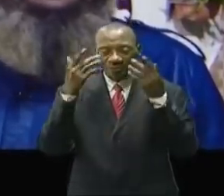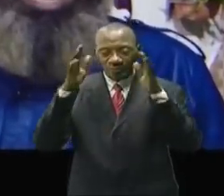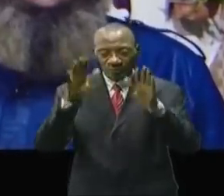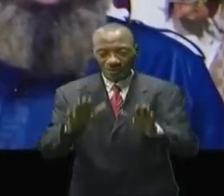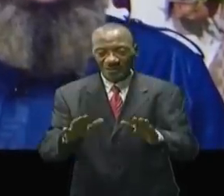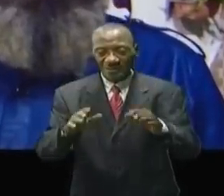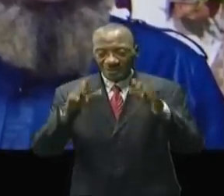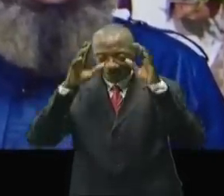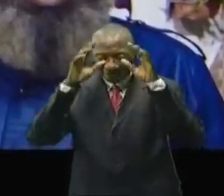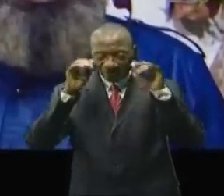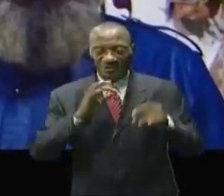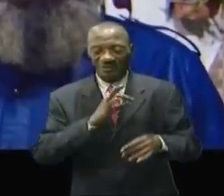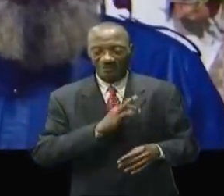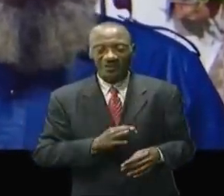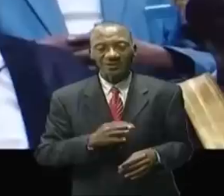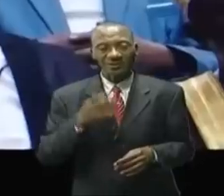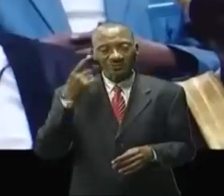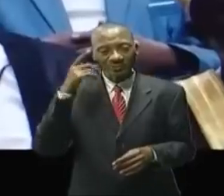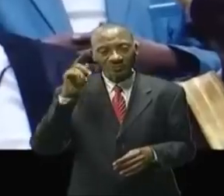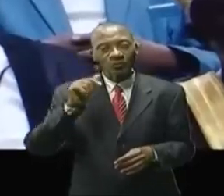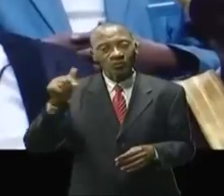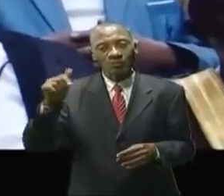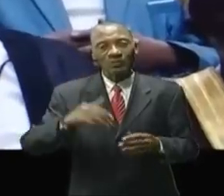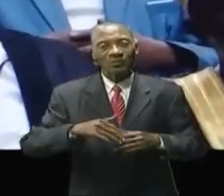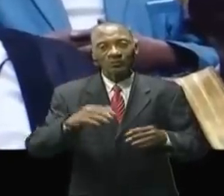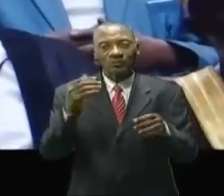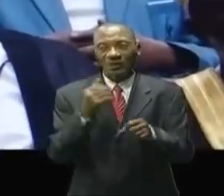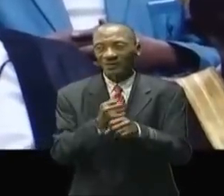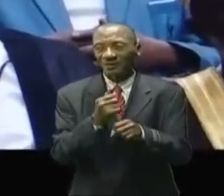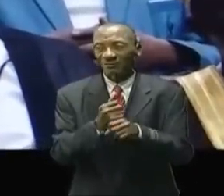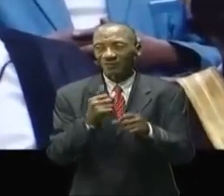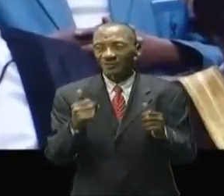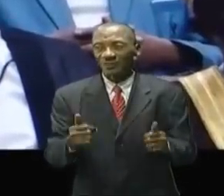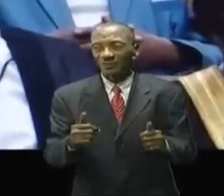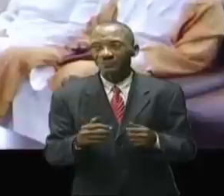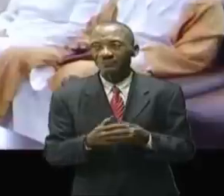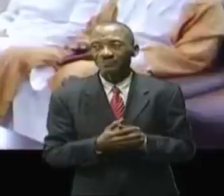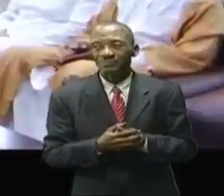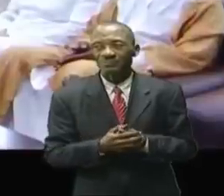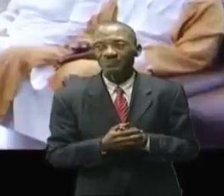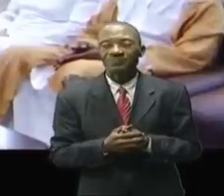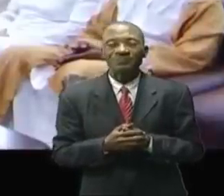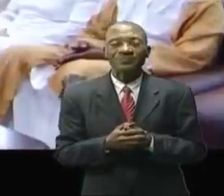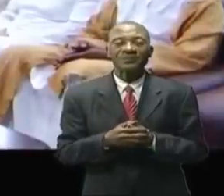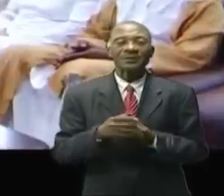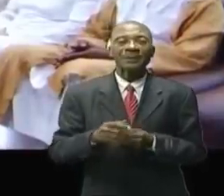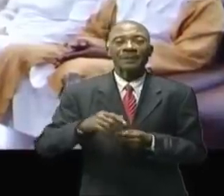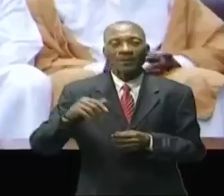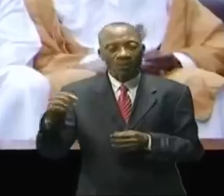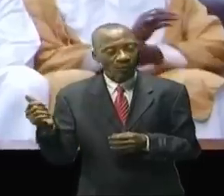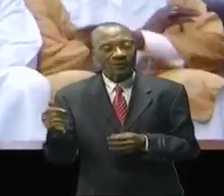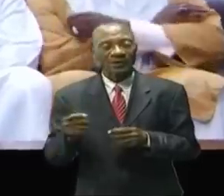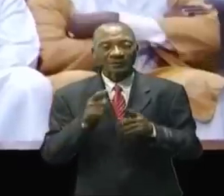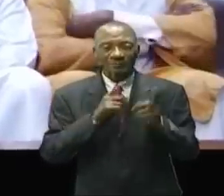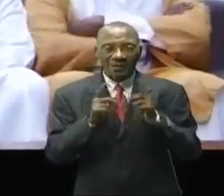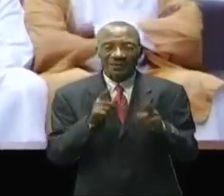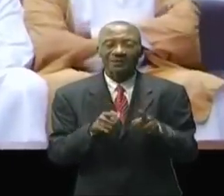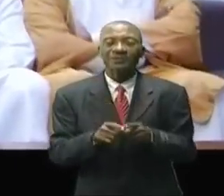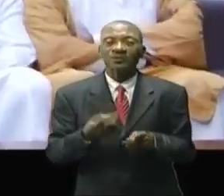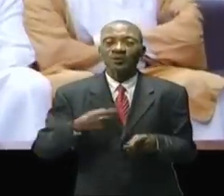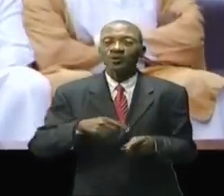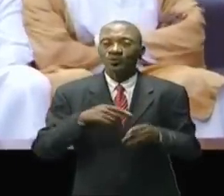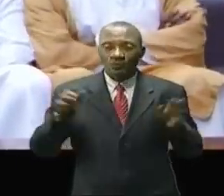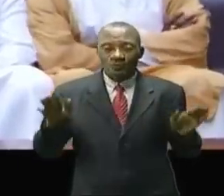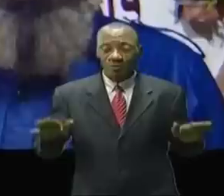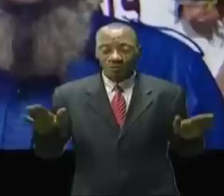le soutenir et puisse Allah l'oriente. Donc, il est une autorité établie par Dieu et nous, les musulmans, nous allons soutenir